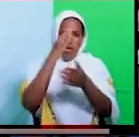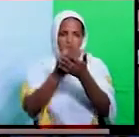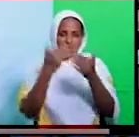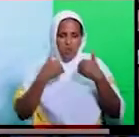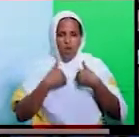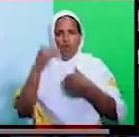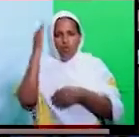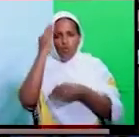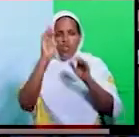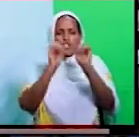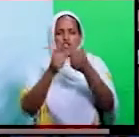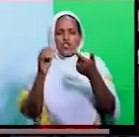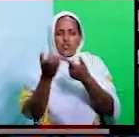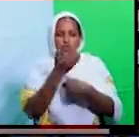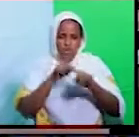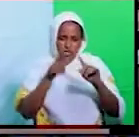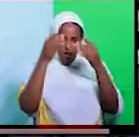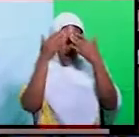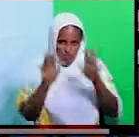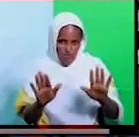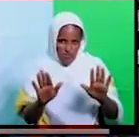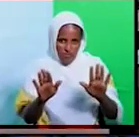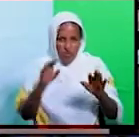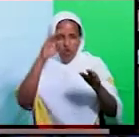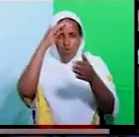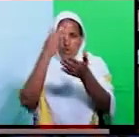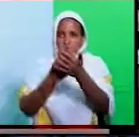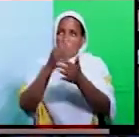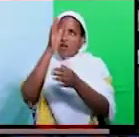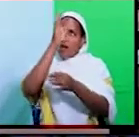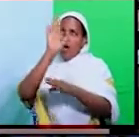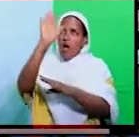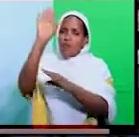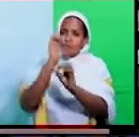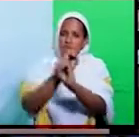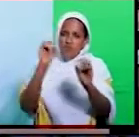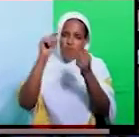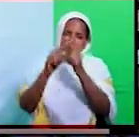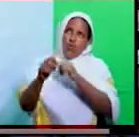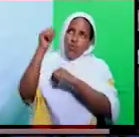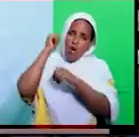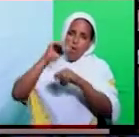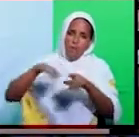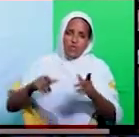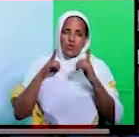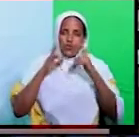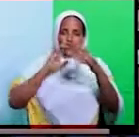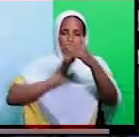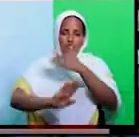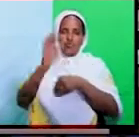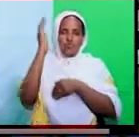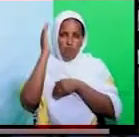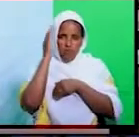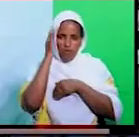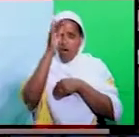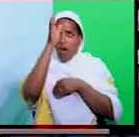ሰማያትን ሲያስተምራቸውዋል ያልኖሩበት ስለሆነ በቀላሉ አልያዛቸው ብሎ እንደምንም ሲያስጠናው ብሎ ሲመለስ እንዴት ብለዋልክ